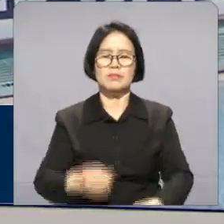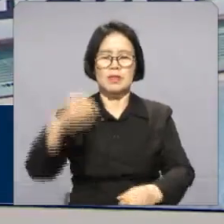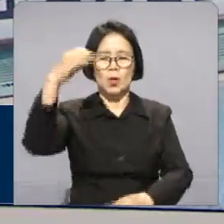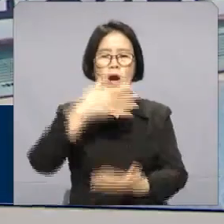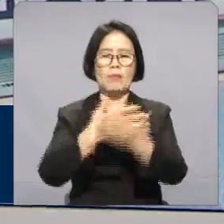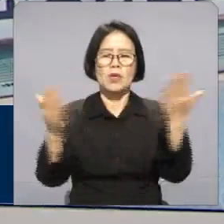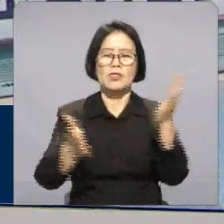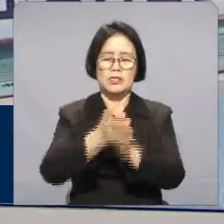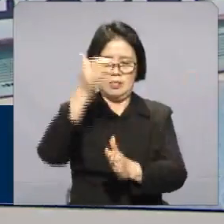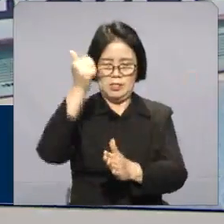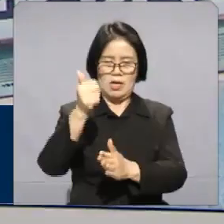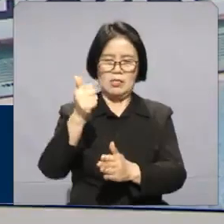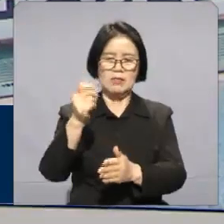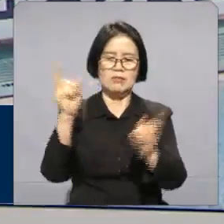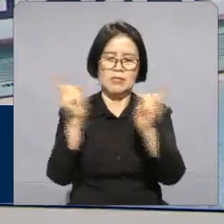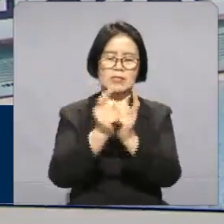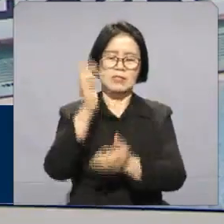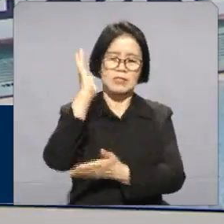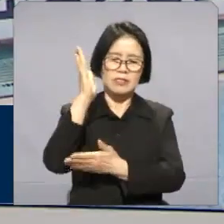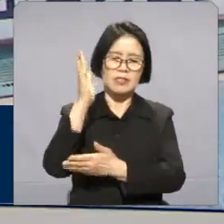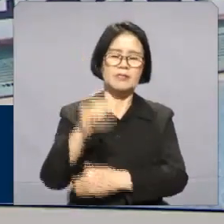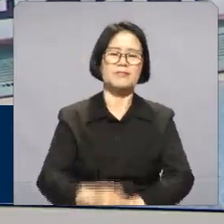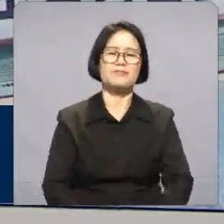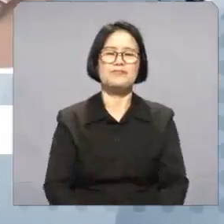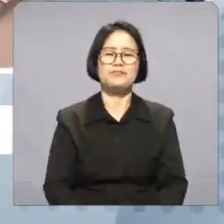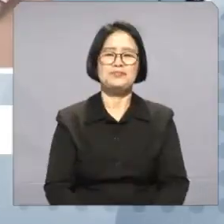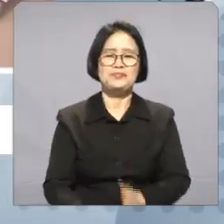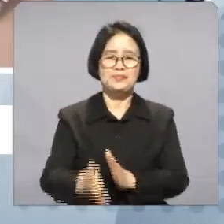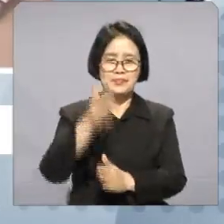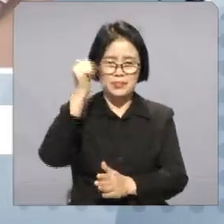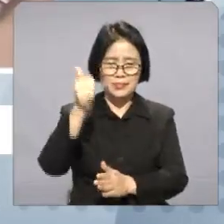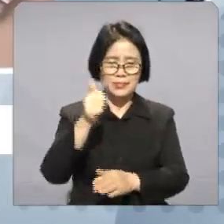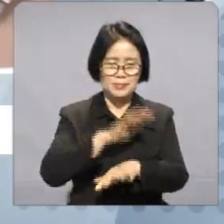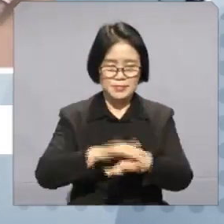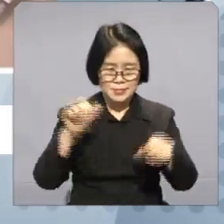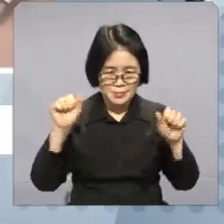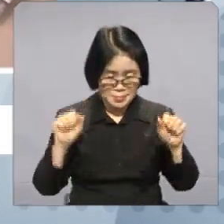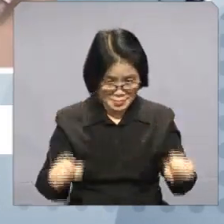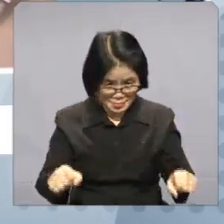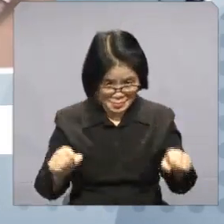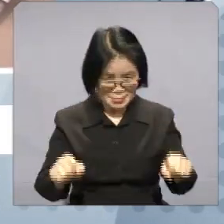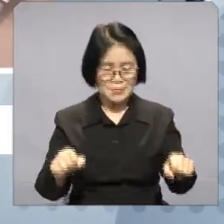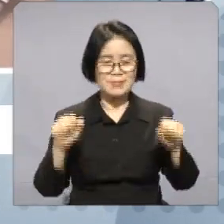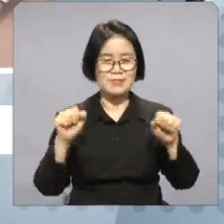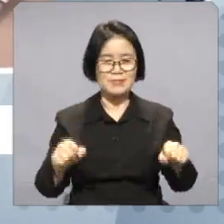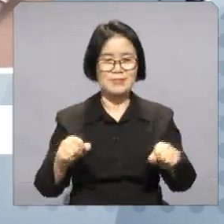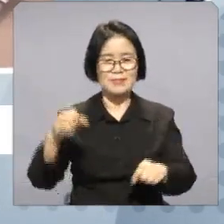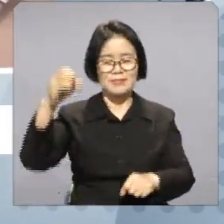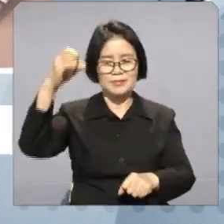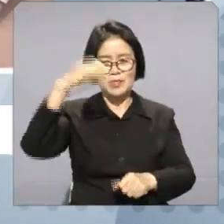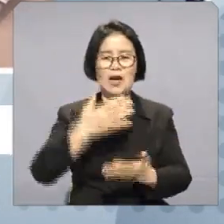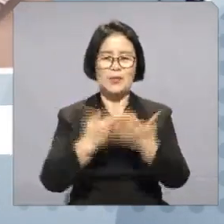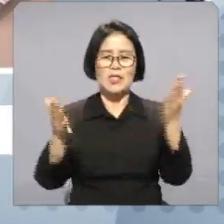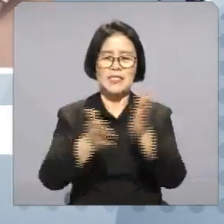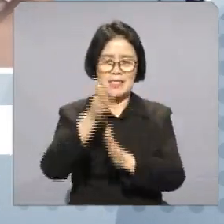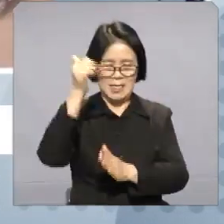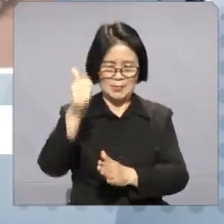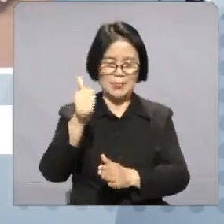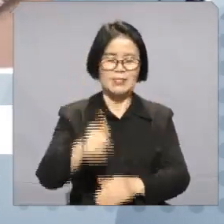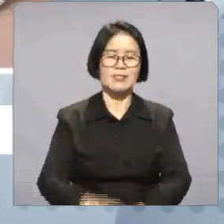광명시장과 이야기 나눠보겠습니다 시장님 안녕하십니까 네 안녕하세요 광명시황